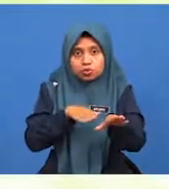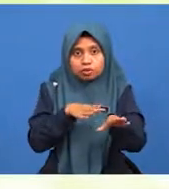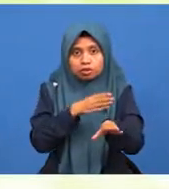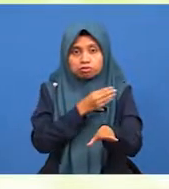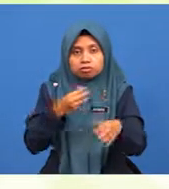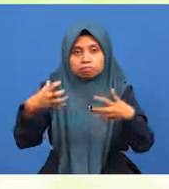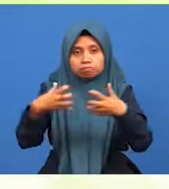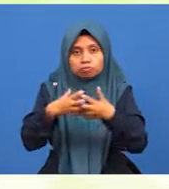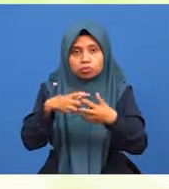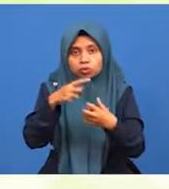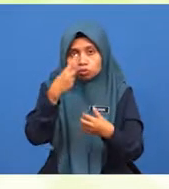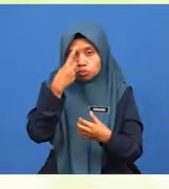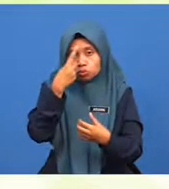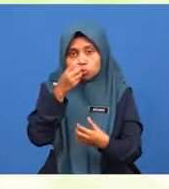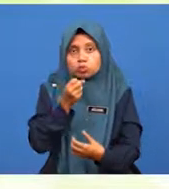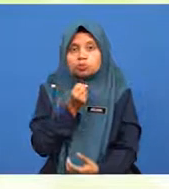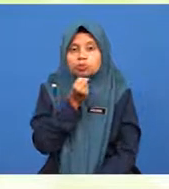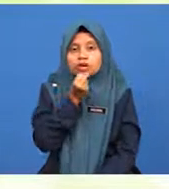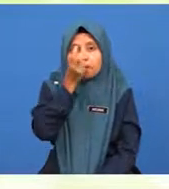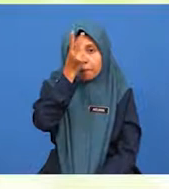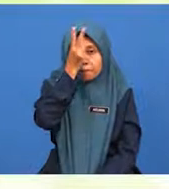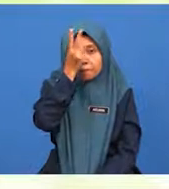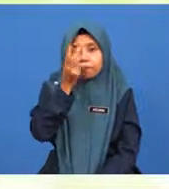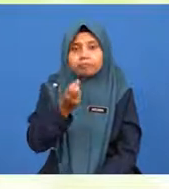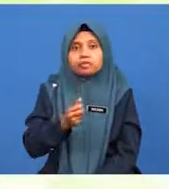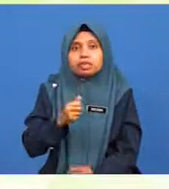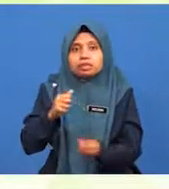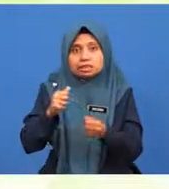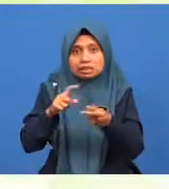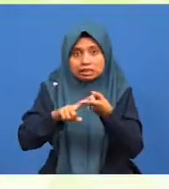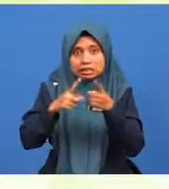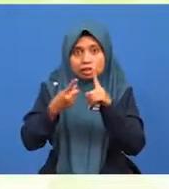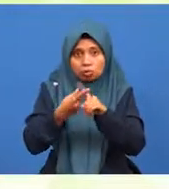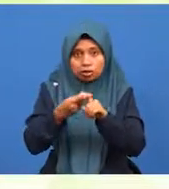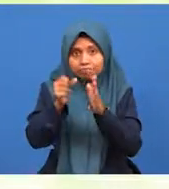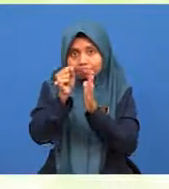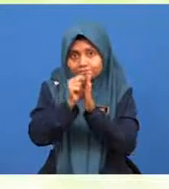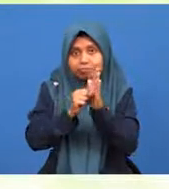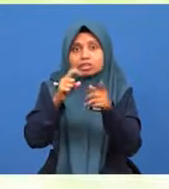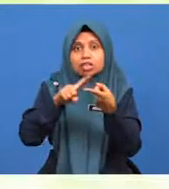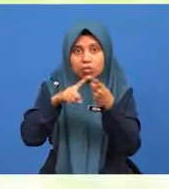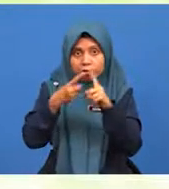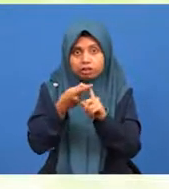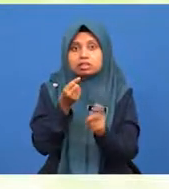penjodoh bilangan untuk beberapa ekor kambing ialah kawan sekawan kambing.